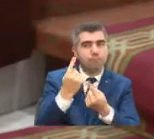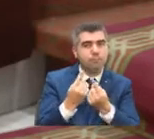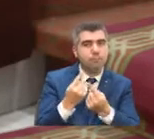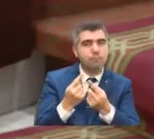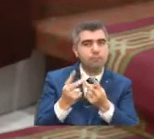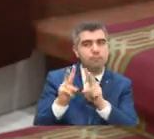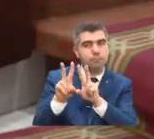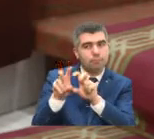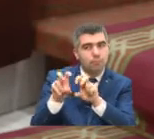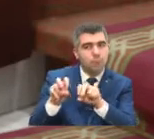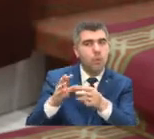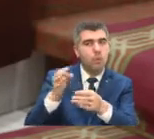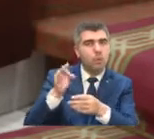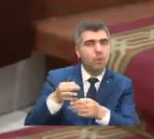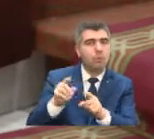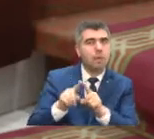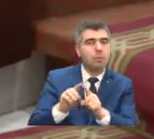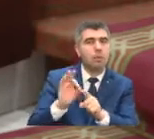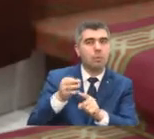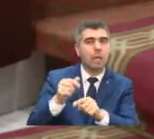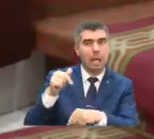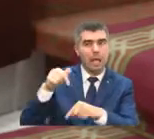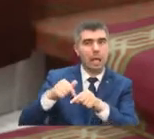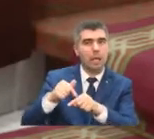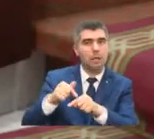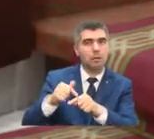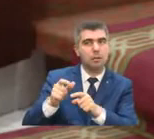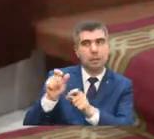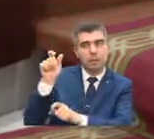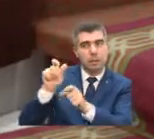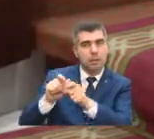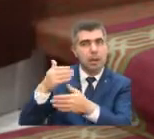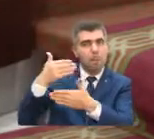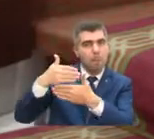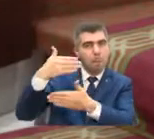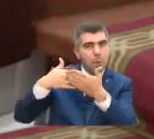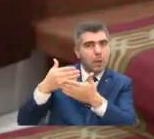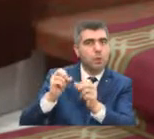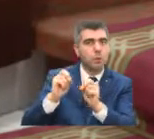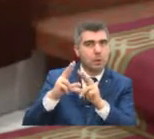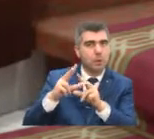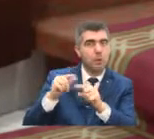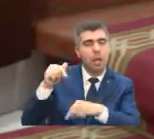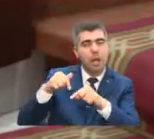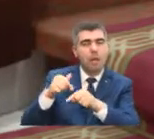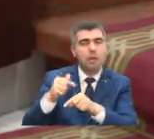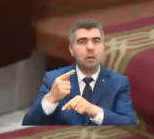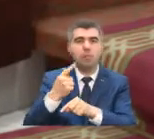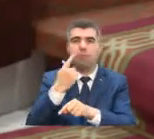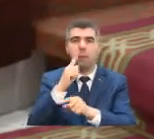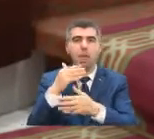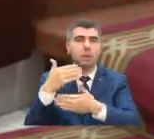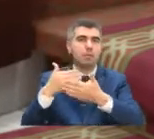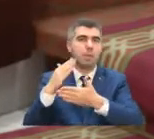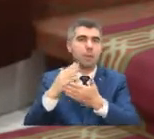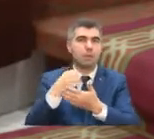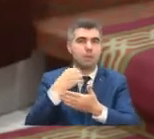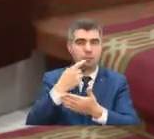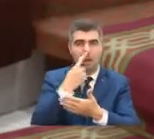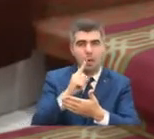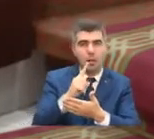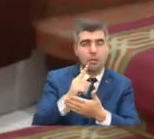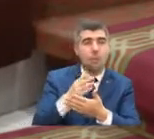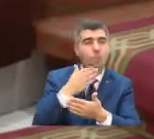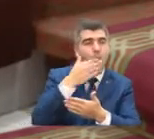منهم وفاو بالعهد يعني استثمروا، والبعض منهم ما وصلوش يعني لتحقيق المشاريع ديالهم. كنتمناو انه في